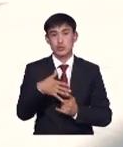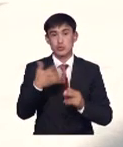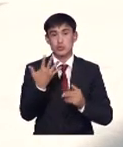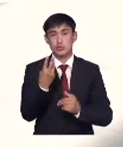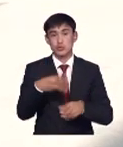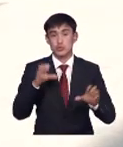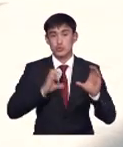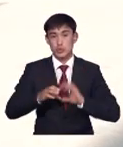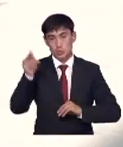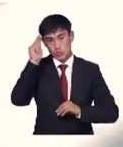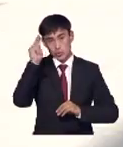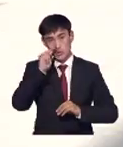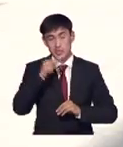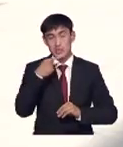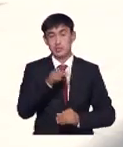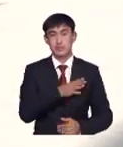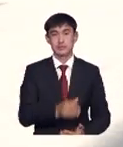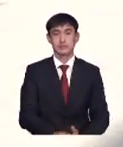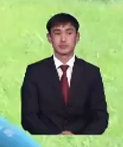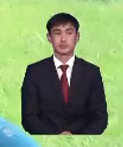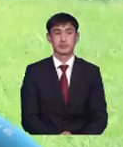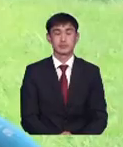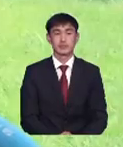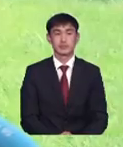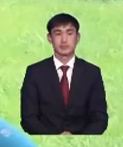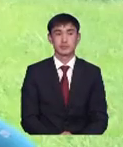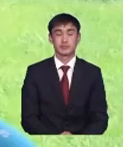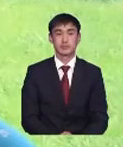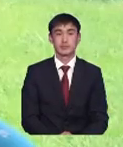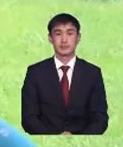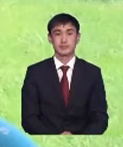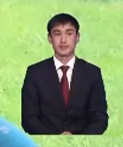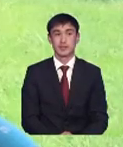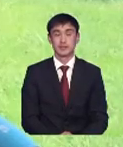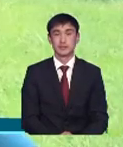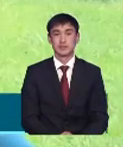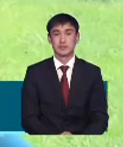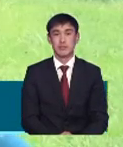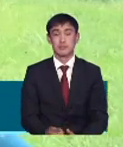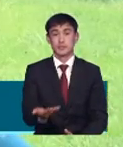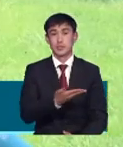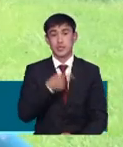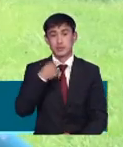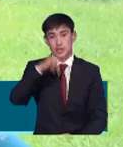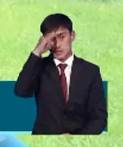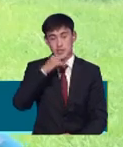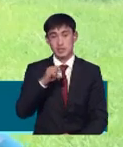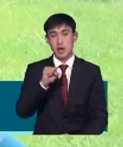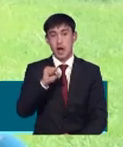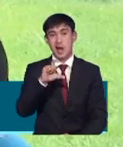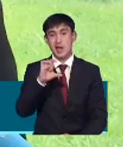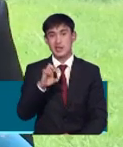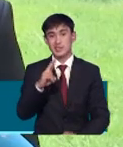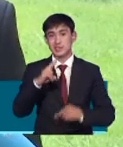студент білім алып жатқанын тілге тиек етті. Атом электр станциясы үшін жаңа бізге айтып жатыр ғой, Қазақстан атом электр станциясы